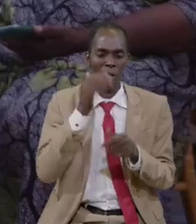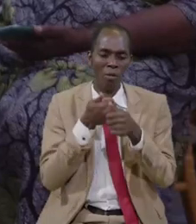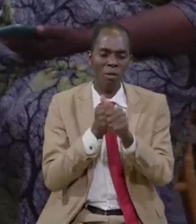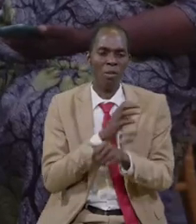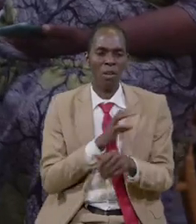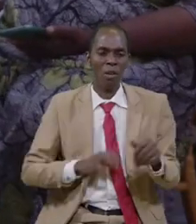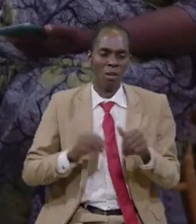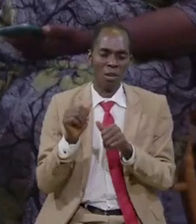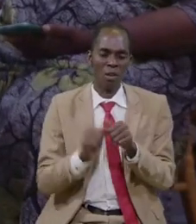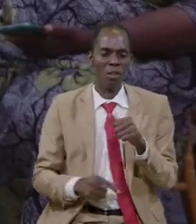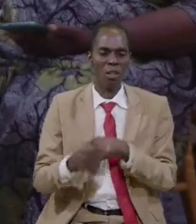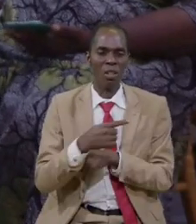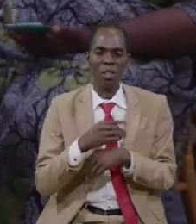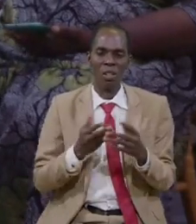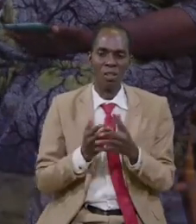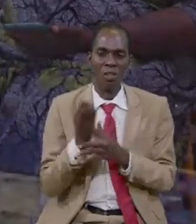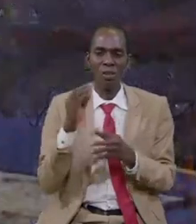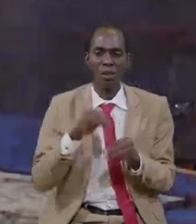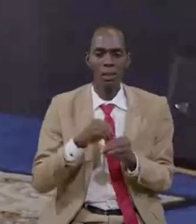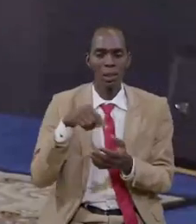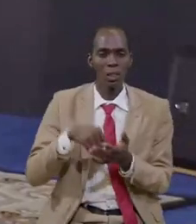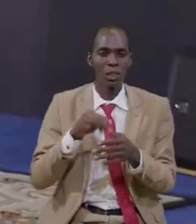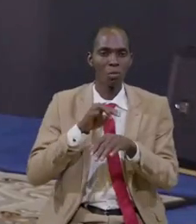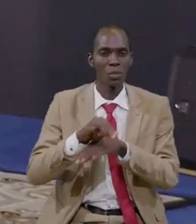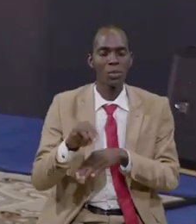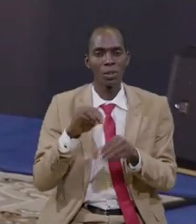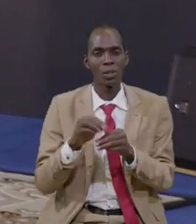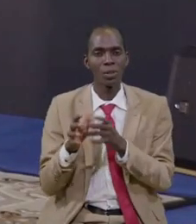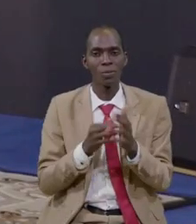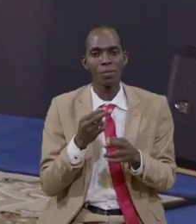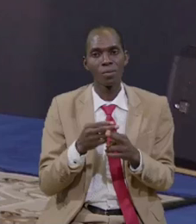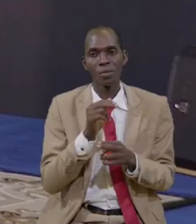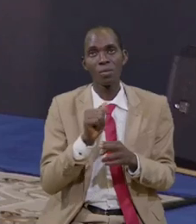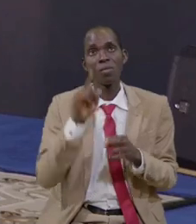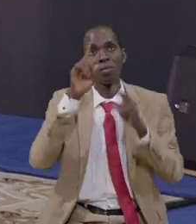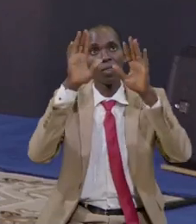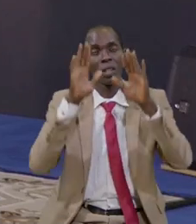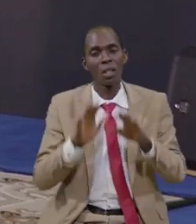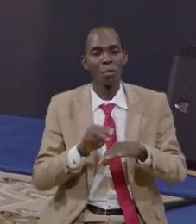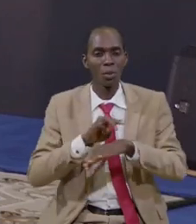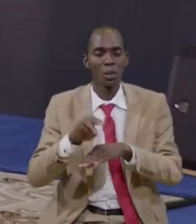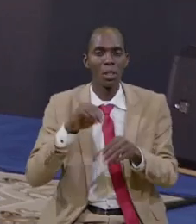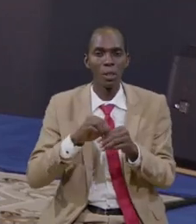du chemin, dans ce ministère, le ministère excellent au nom de Jésus.